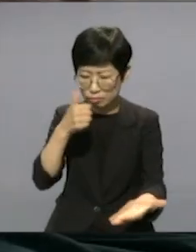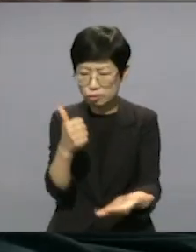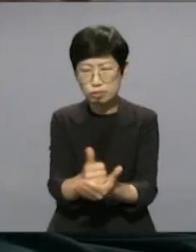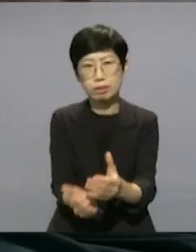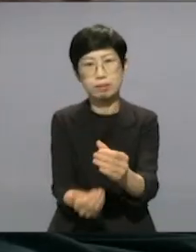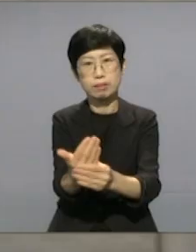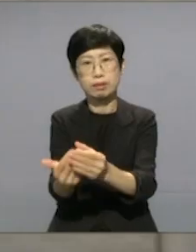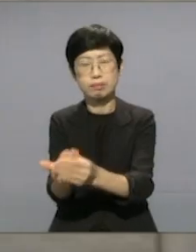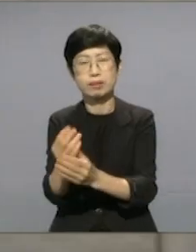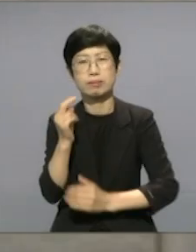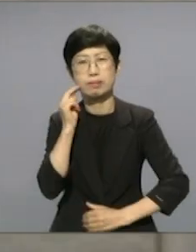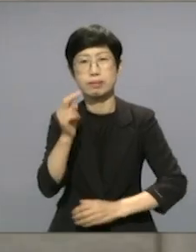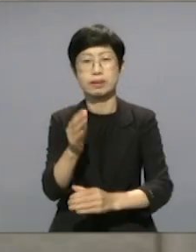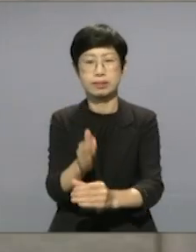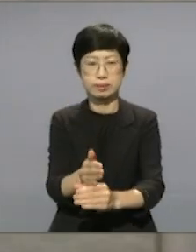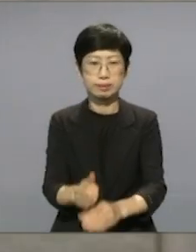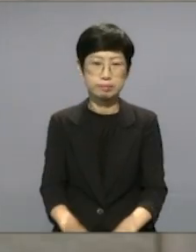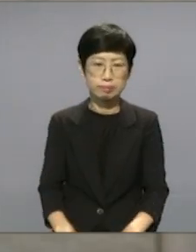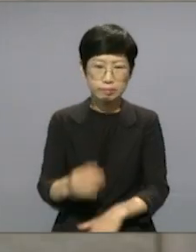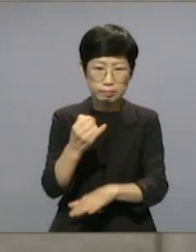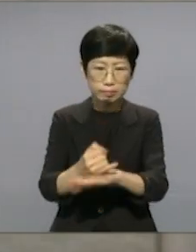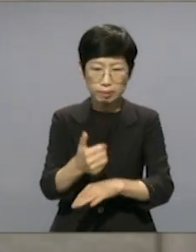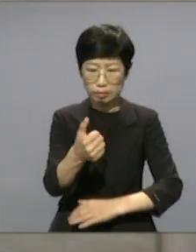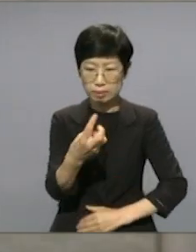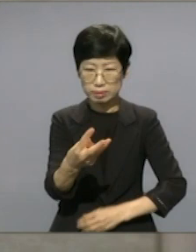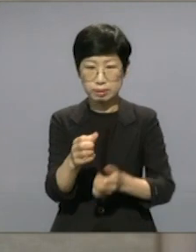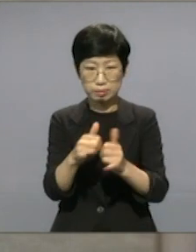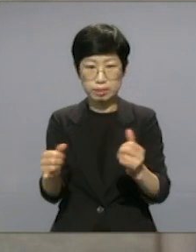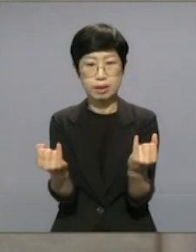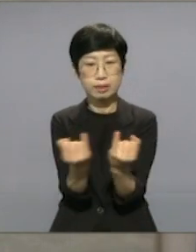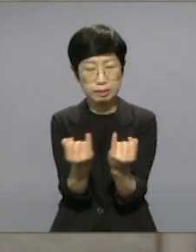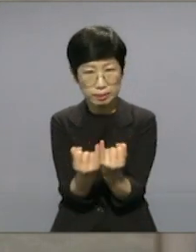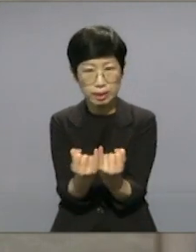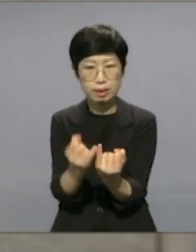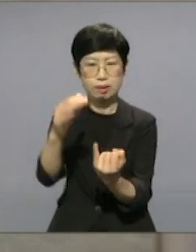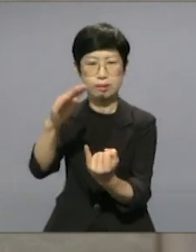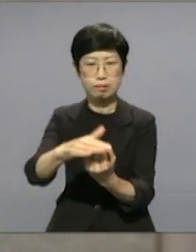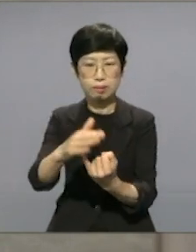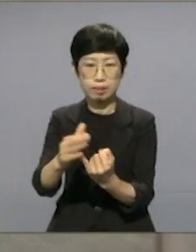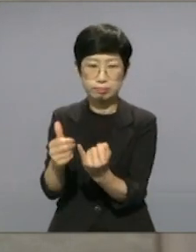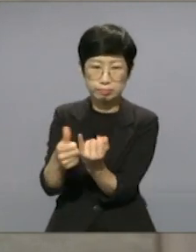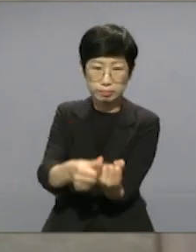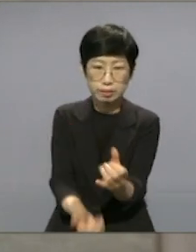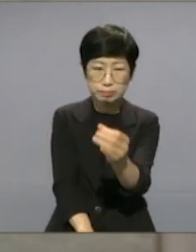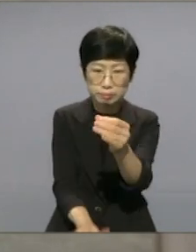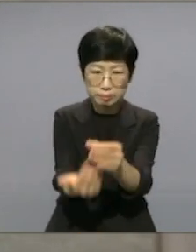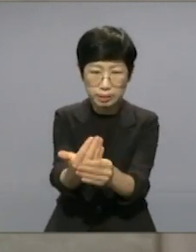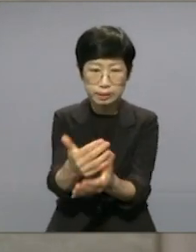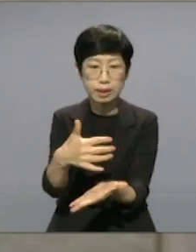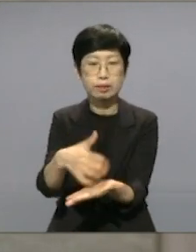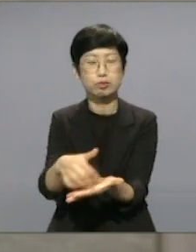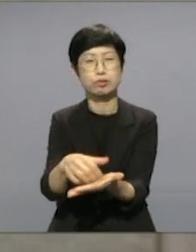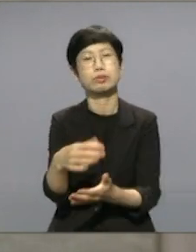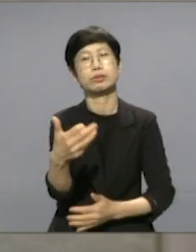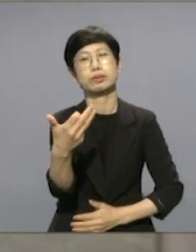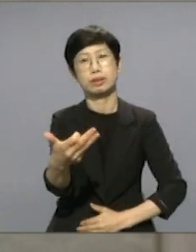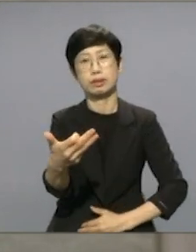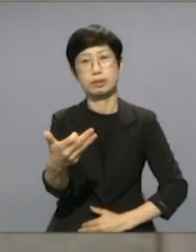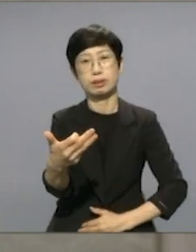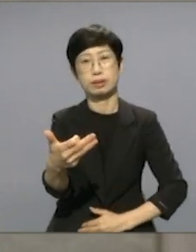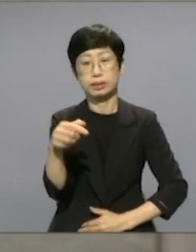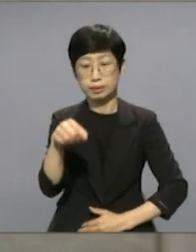심각합니다. My office has received credible reports of 18 incidents of sexual violence related to the